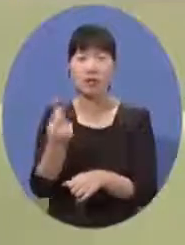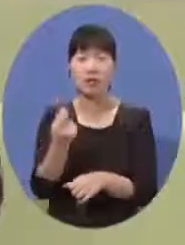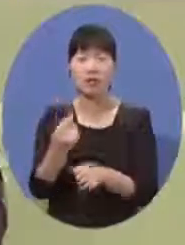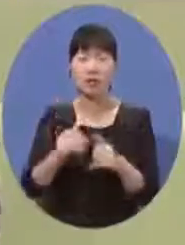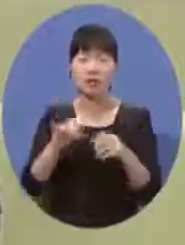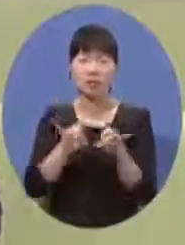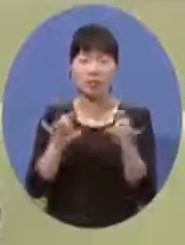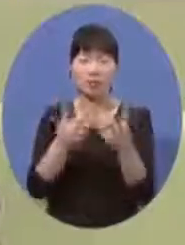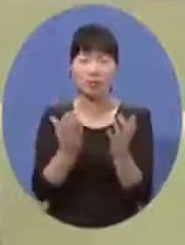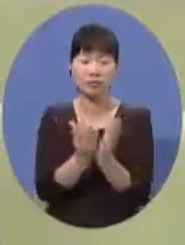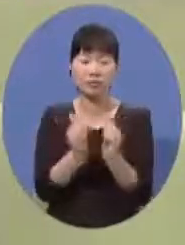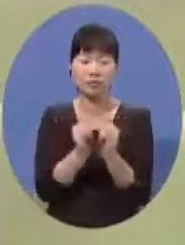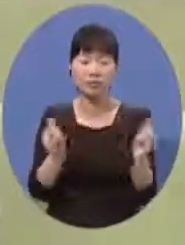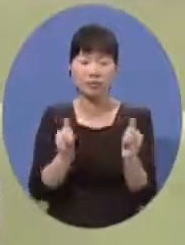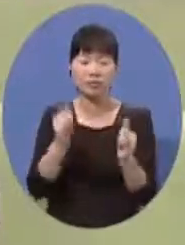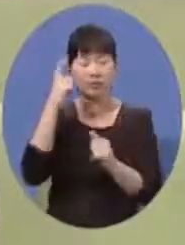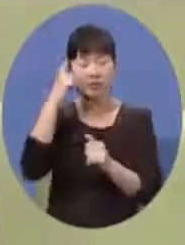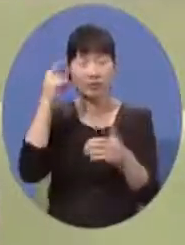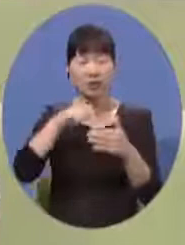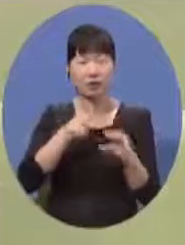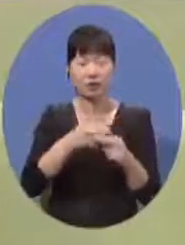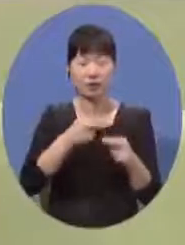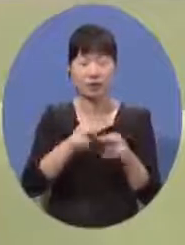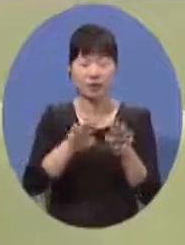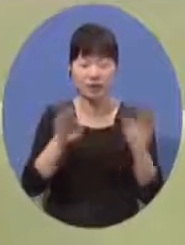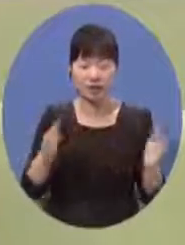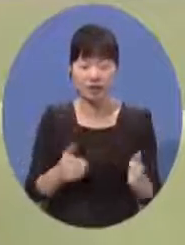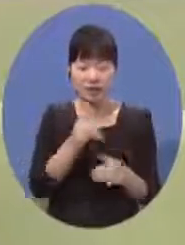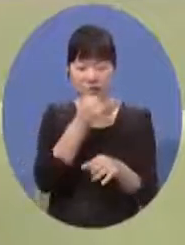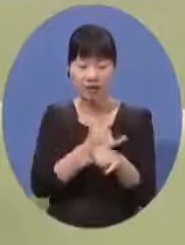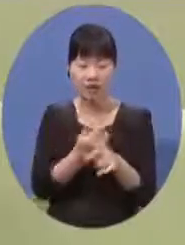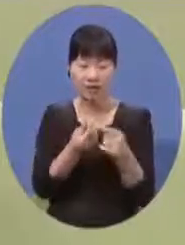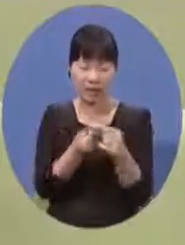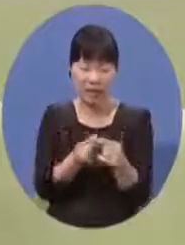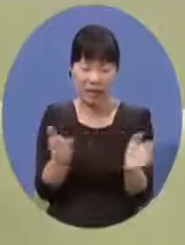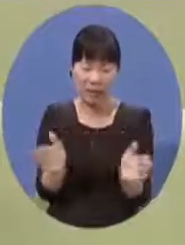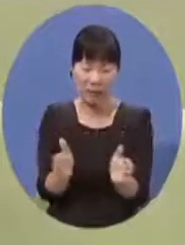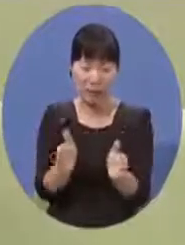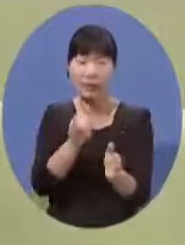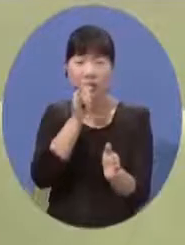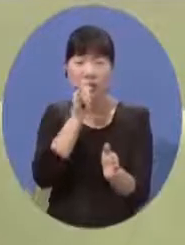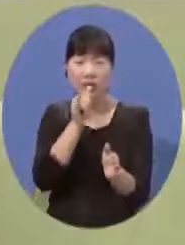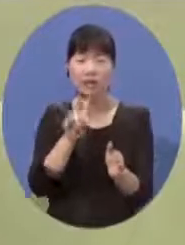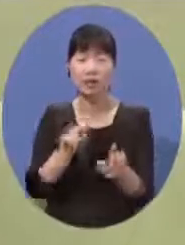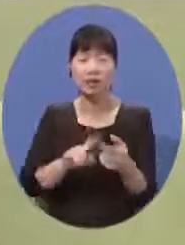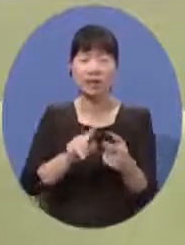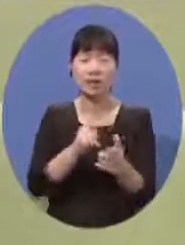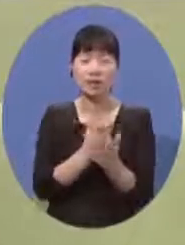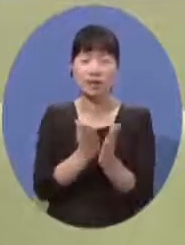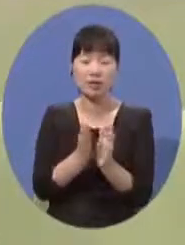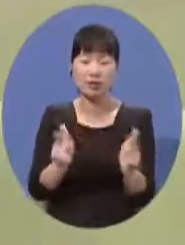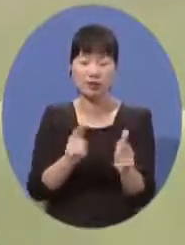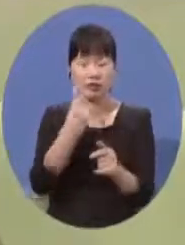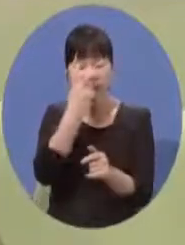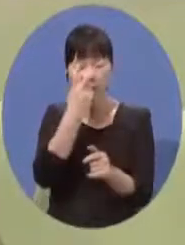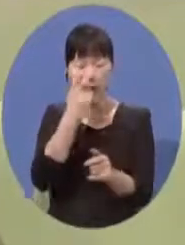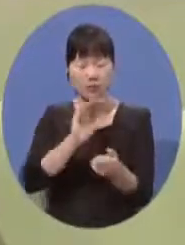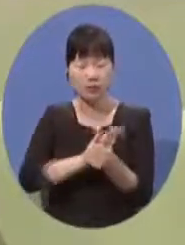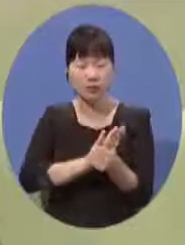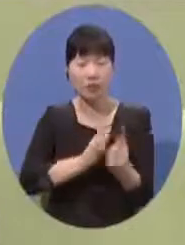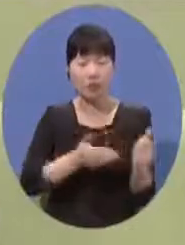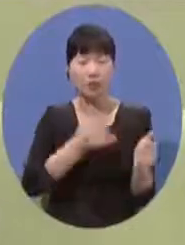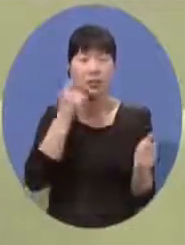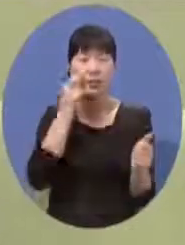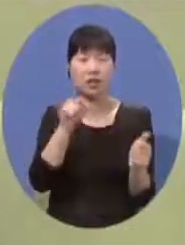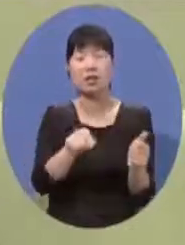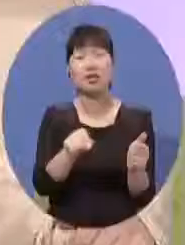각 모든 사람이 그 머릿속에 조리대가 있거든요. 근데 그 조리대가 작은 아이들이 있어요. 조리대가 작으면 이것저것을 고려하지 못하는 거예요. 아, 저 사람 기분은